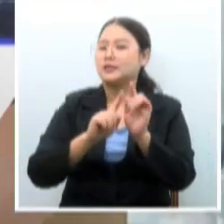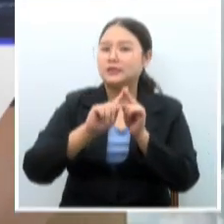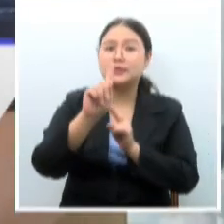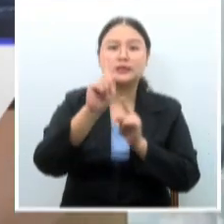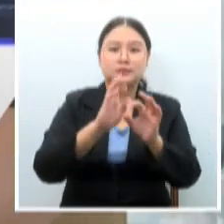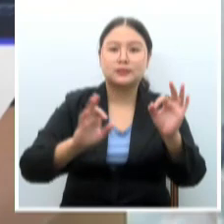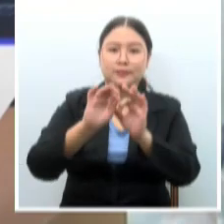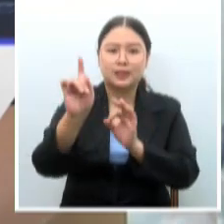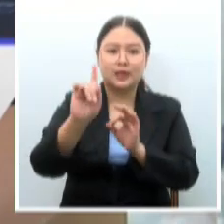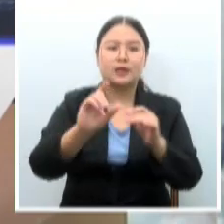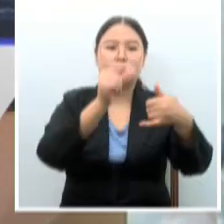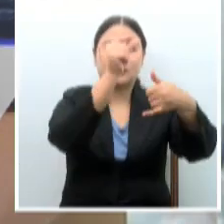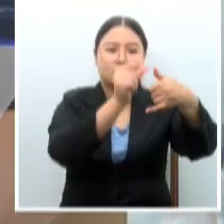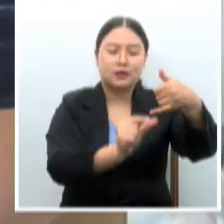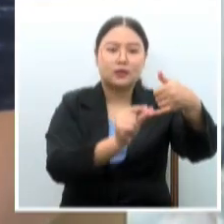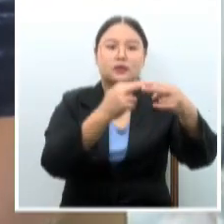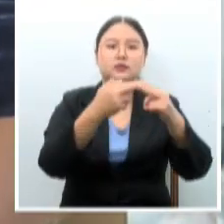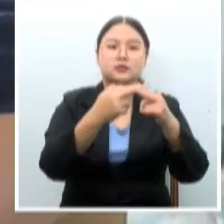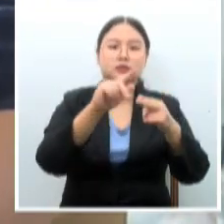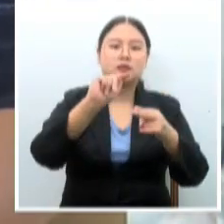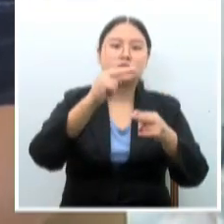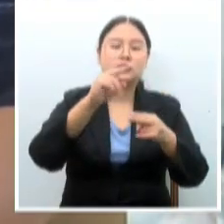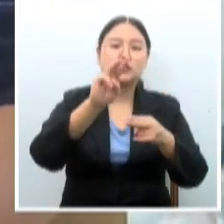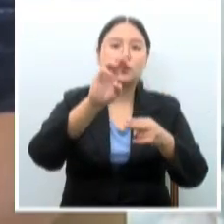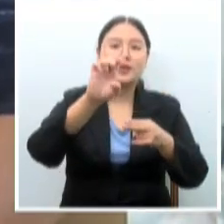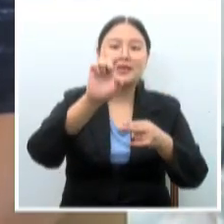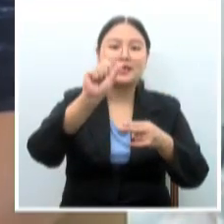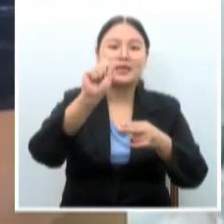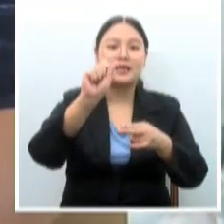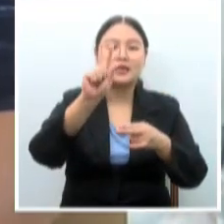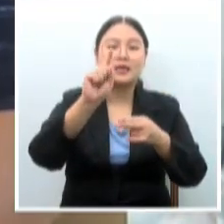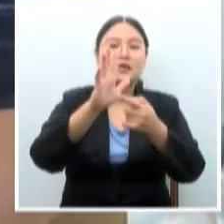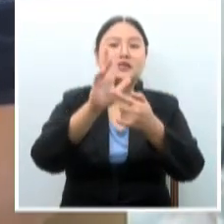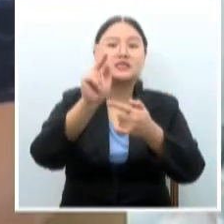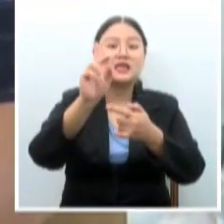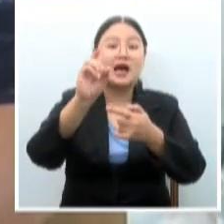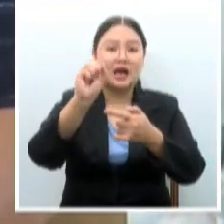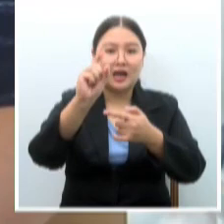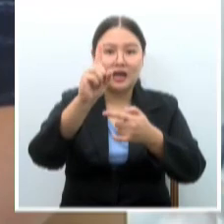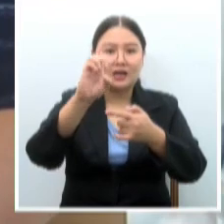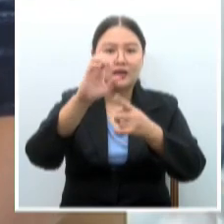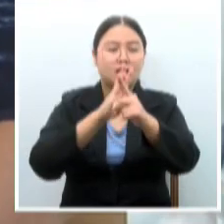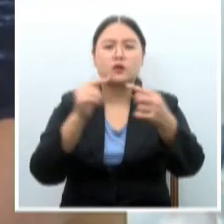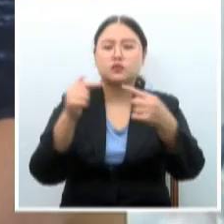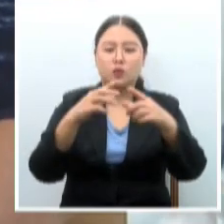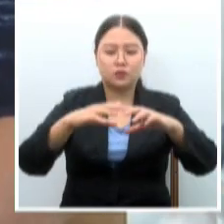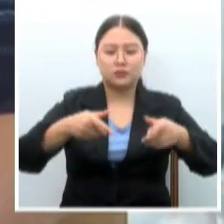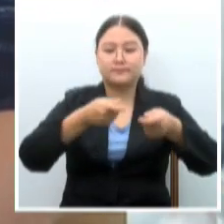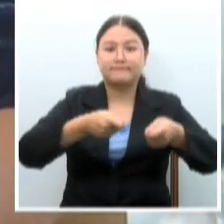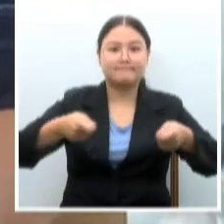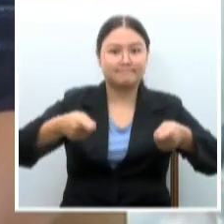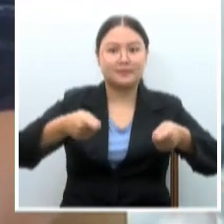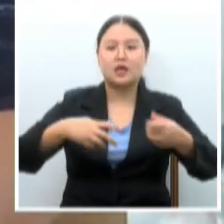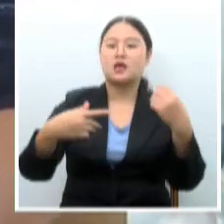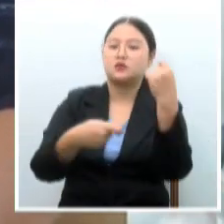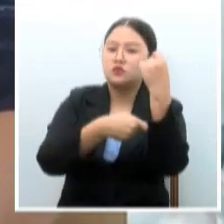อยากพบมานานมากเช่นอาจารย์ทวีศักดิ์อัครวงศ์นะครับด้านระนาดเอกนะครับอาจารย์เลอเกียรติมหาวิทยาลัยมนตรีนะครับด้านซอนะครับ